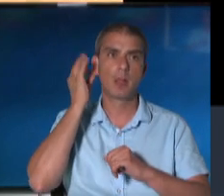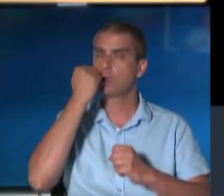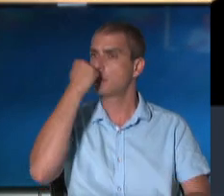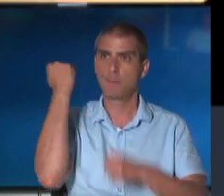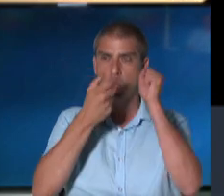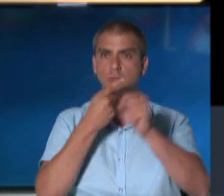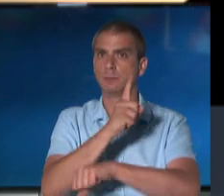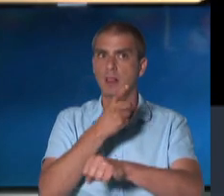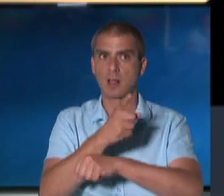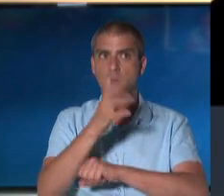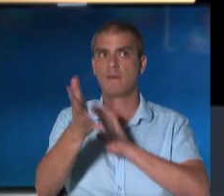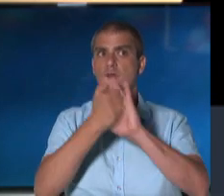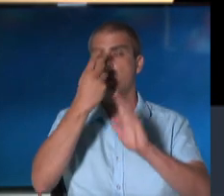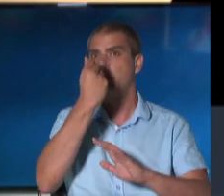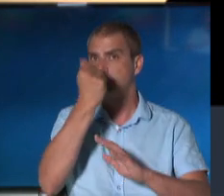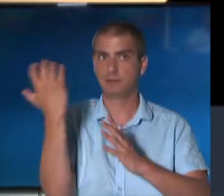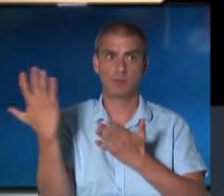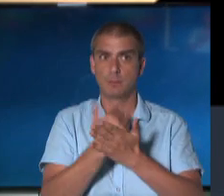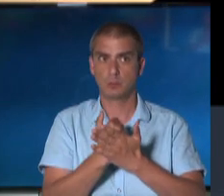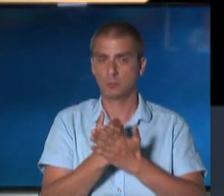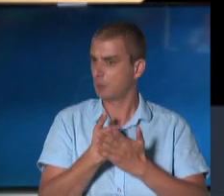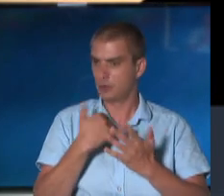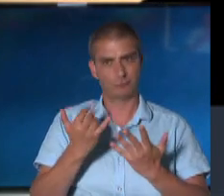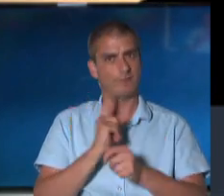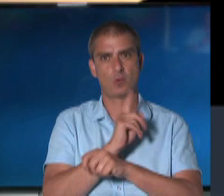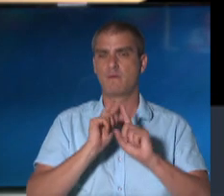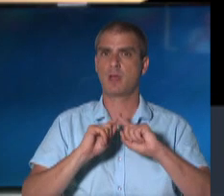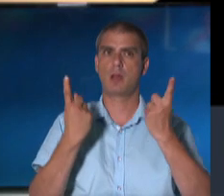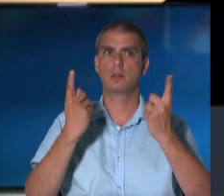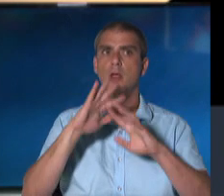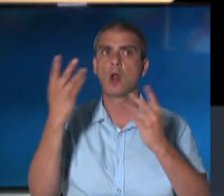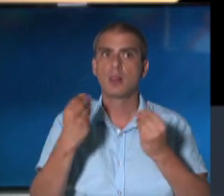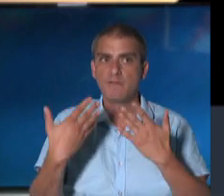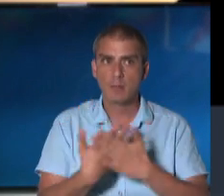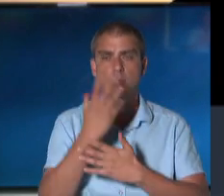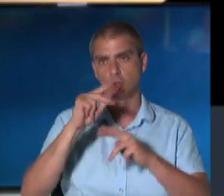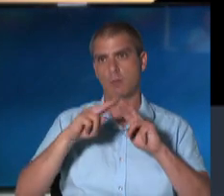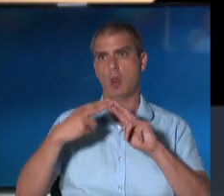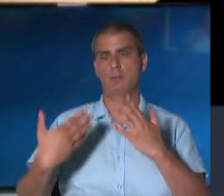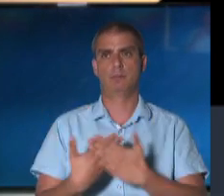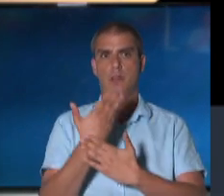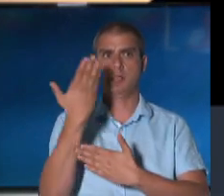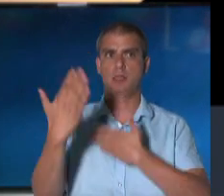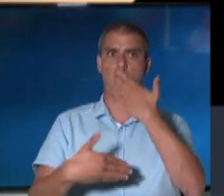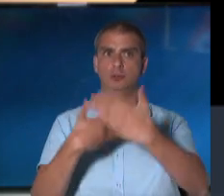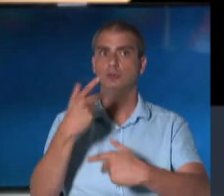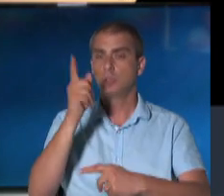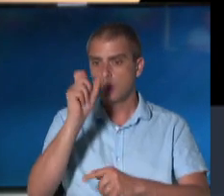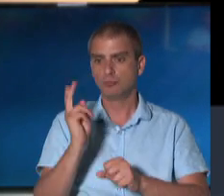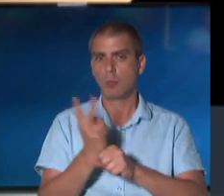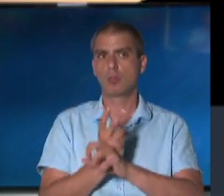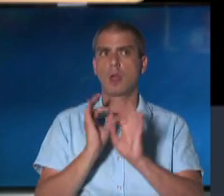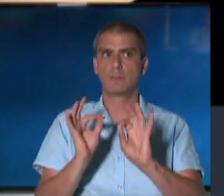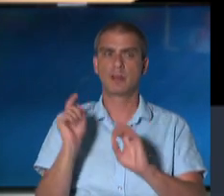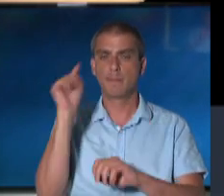להם ומתעללים בהם ולוקחים להם את כל הכסף שהם מכניסים. אנחנו לא בעידן הזה, כמו כל דבר שמתחדש, גם העולם הזה מתחדש. זה אנשים